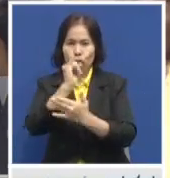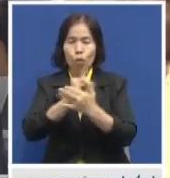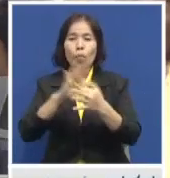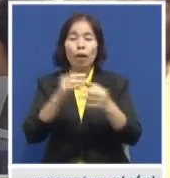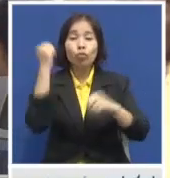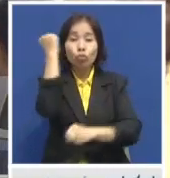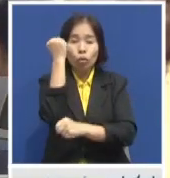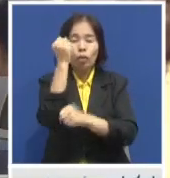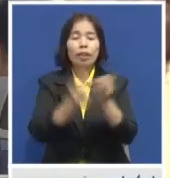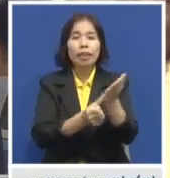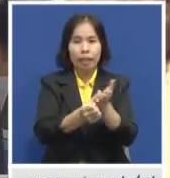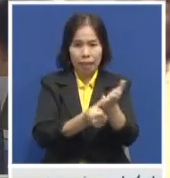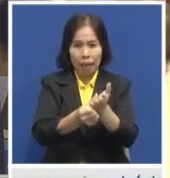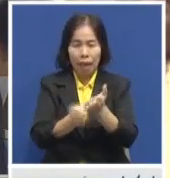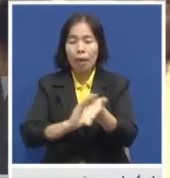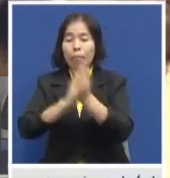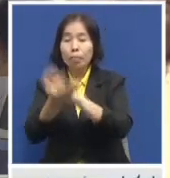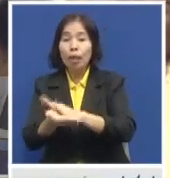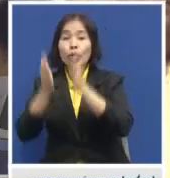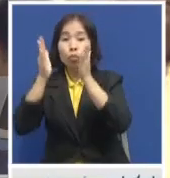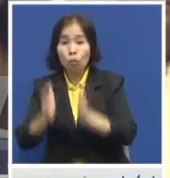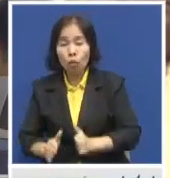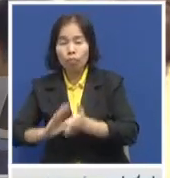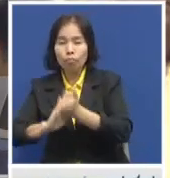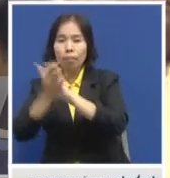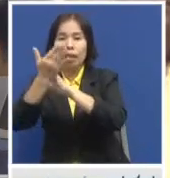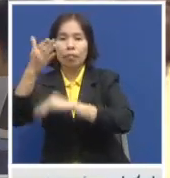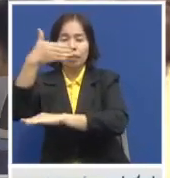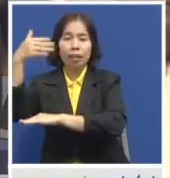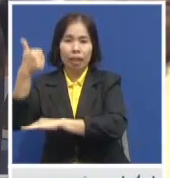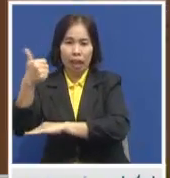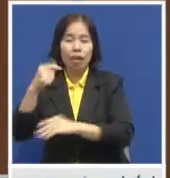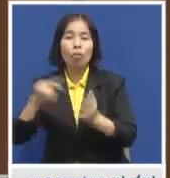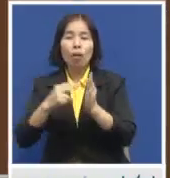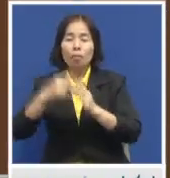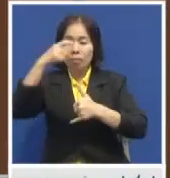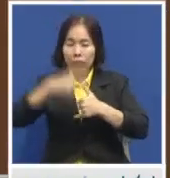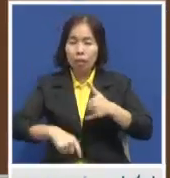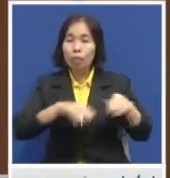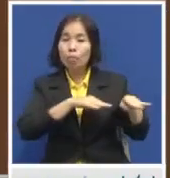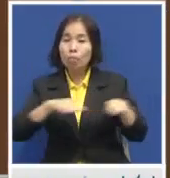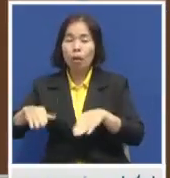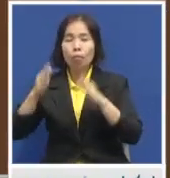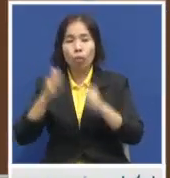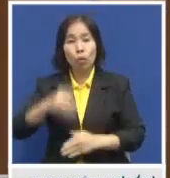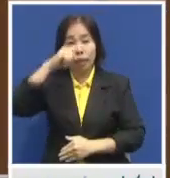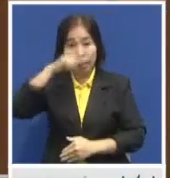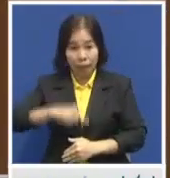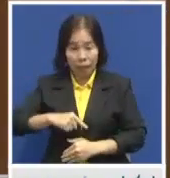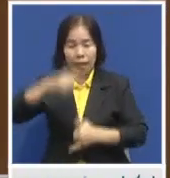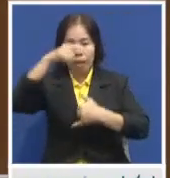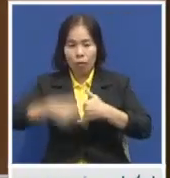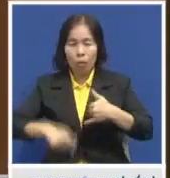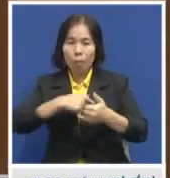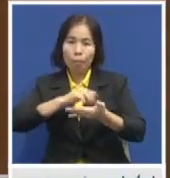แก้จนสร้างคนสร้างชาติและที่สำคัญก็คือเราต้องเตรียมตัวเพื่อให้คนไทยสามารถที่จะปรับตัว